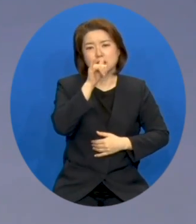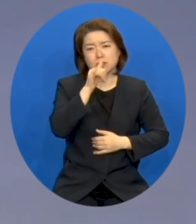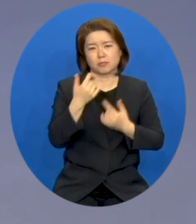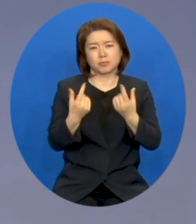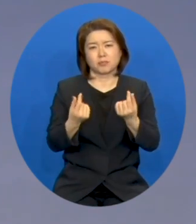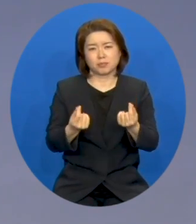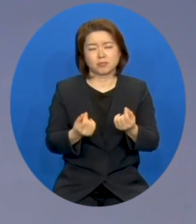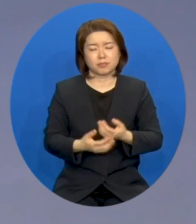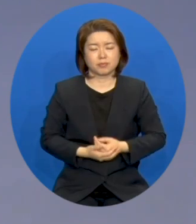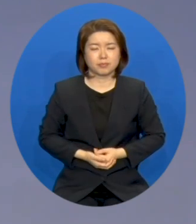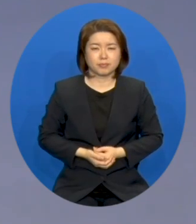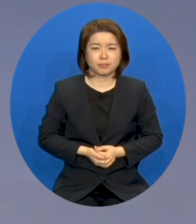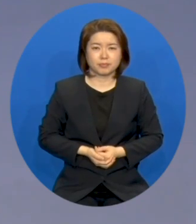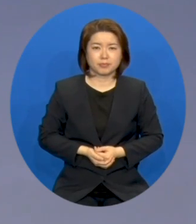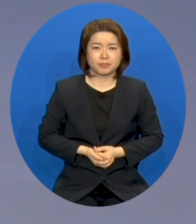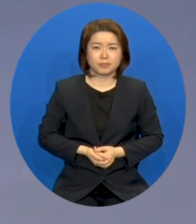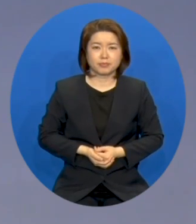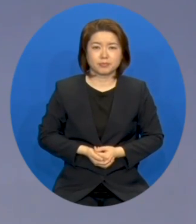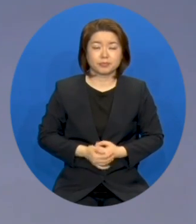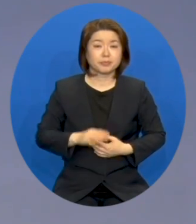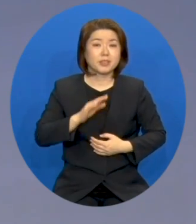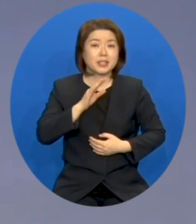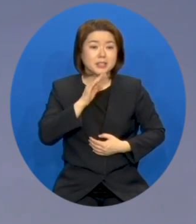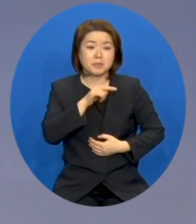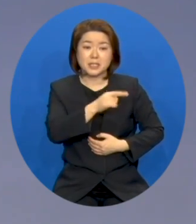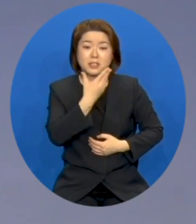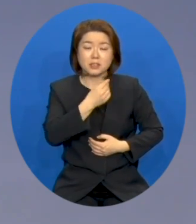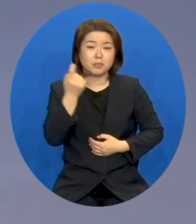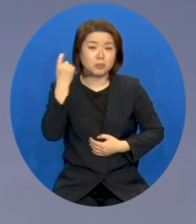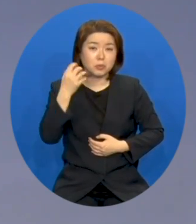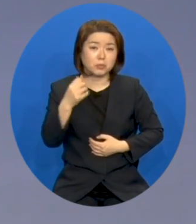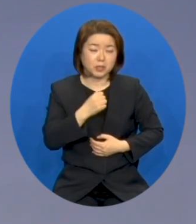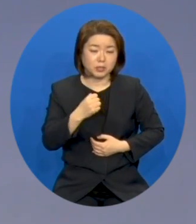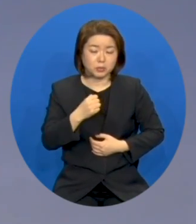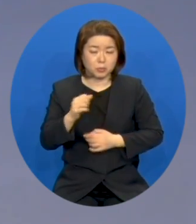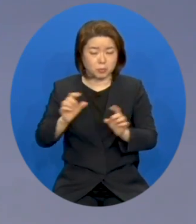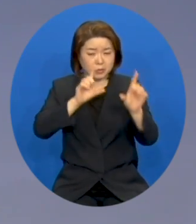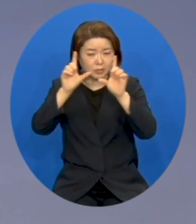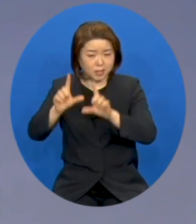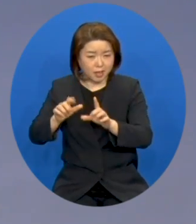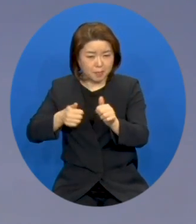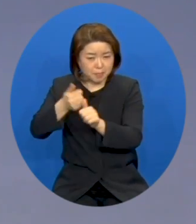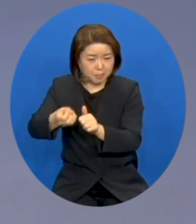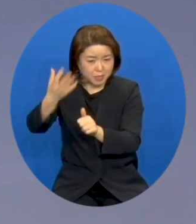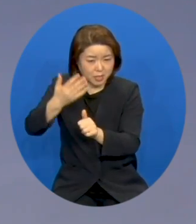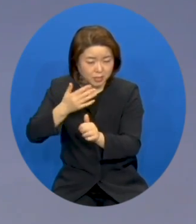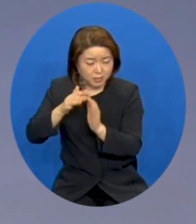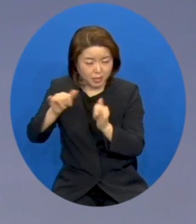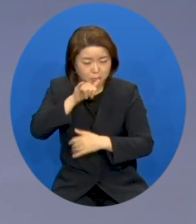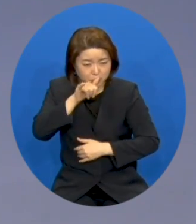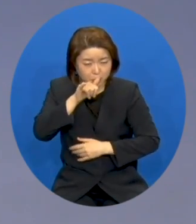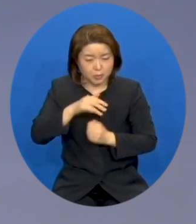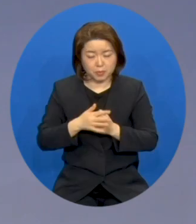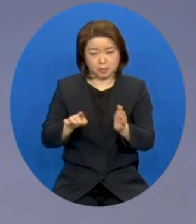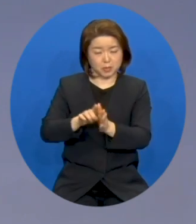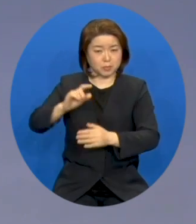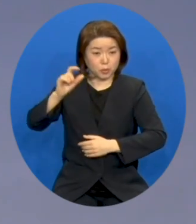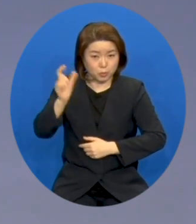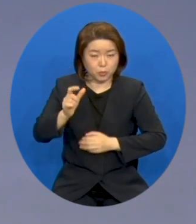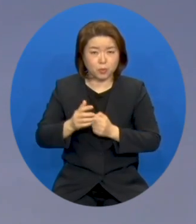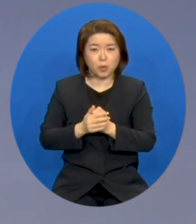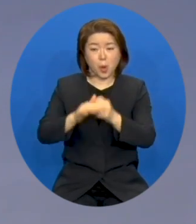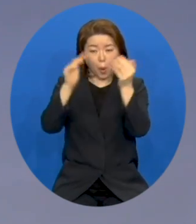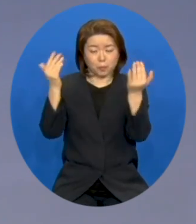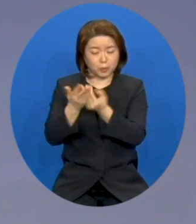마련이기 때문에 그렇습니다. 정말 이 복음으로 살아낸 사람이 있는가? 믿음이 굳고